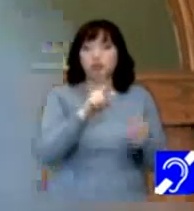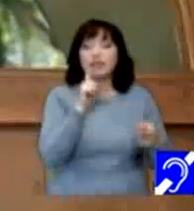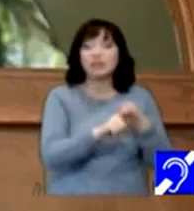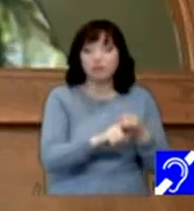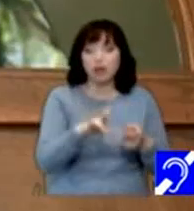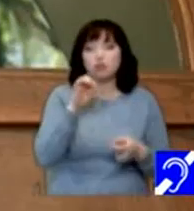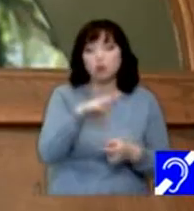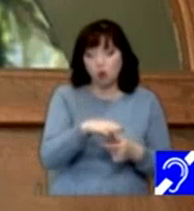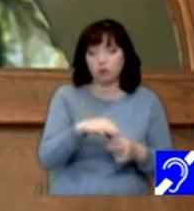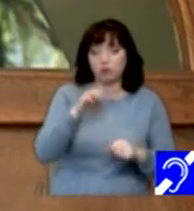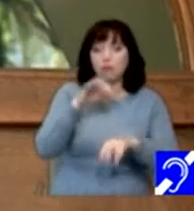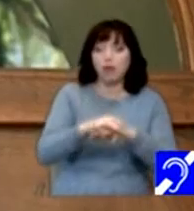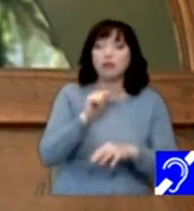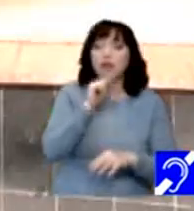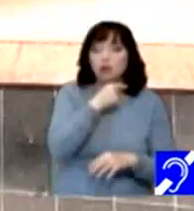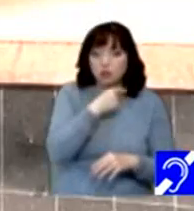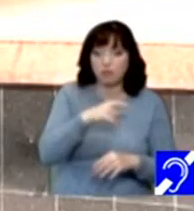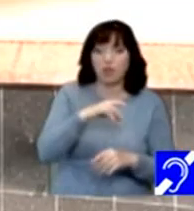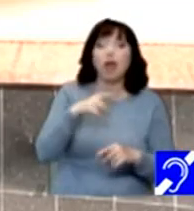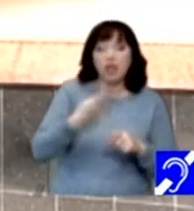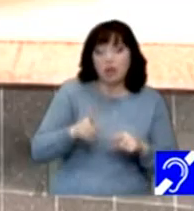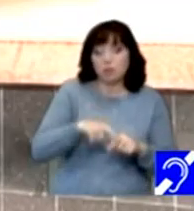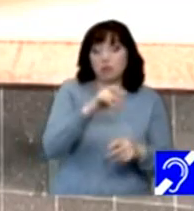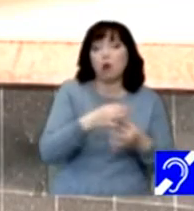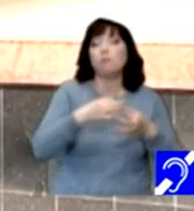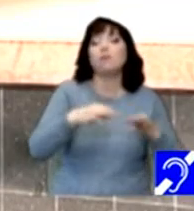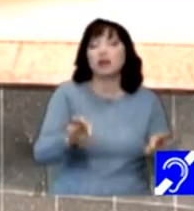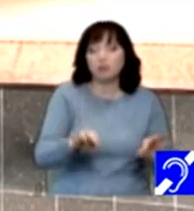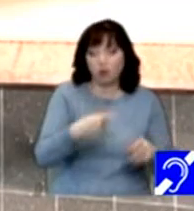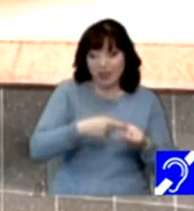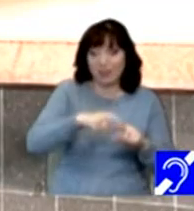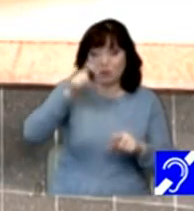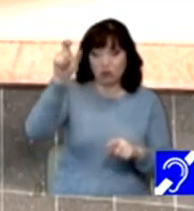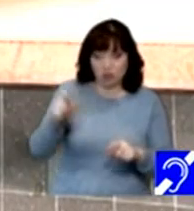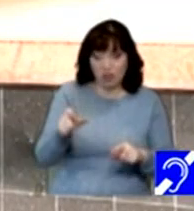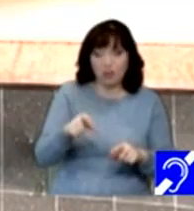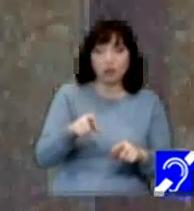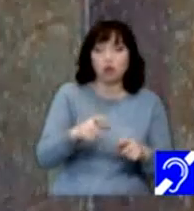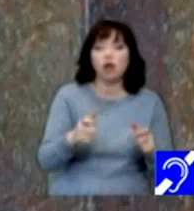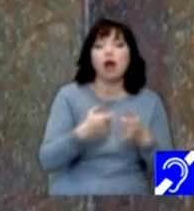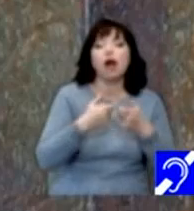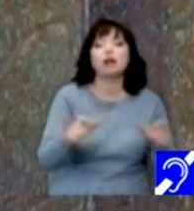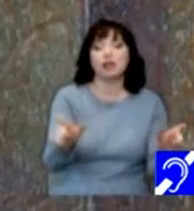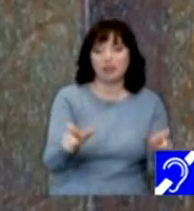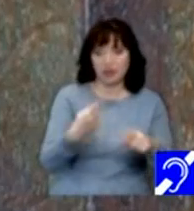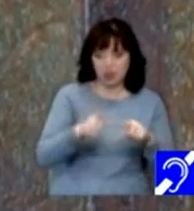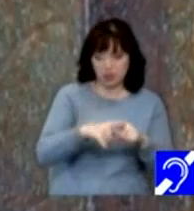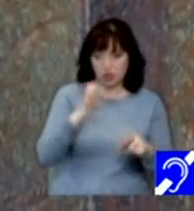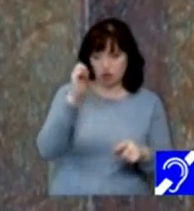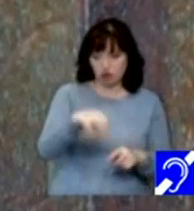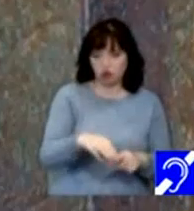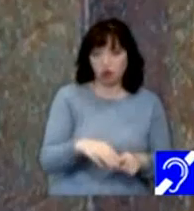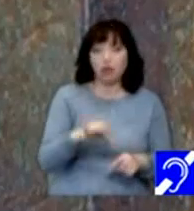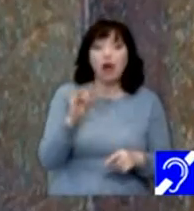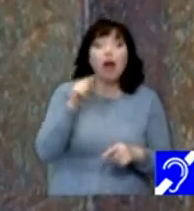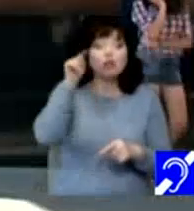bancară de la Banca de Economii. Prin urmare, Comisia i-a permis administratorului special al Unibank deblocarea conturilor, pentru că în acel moment